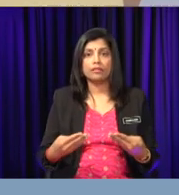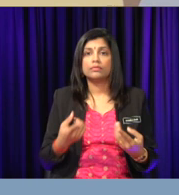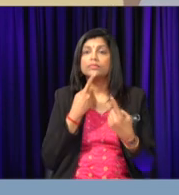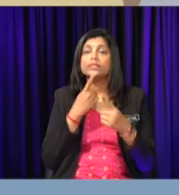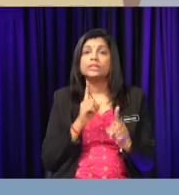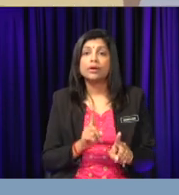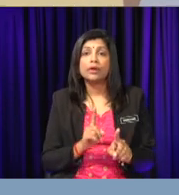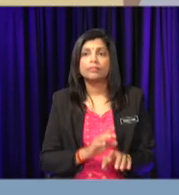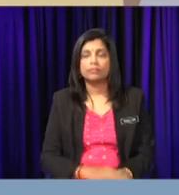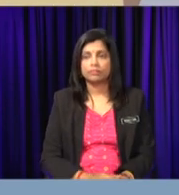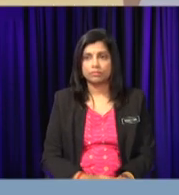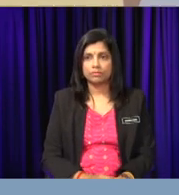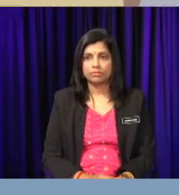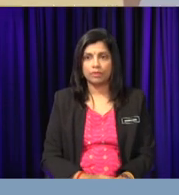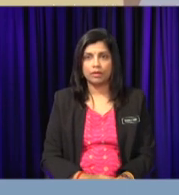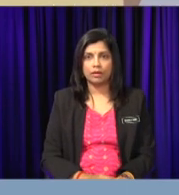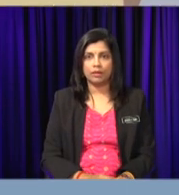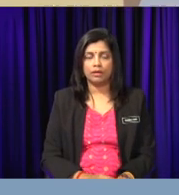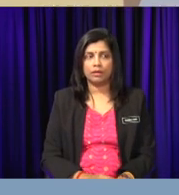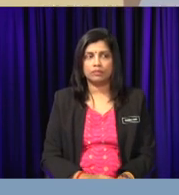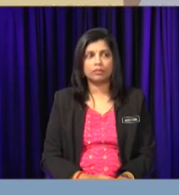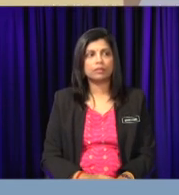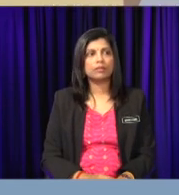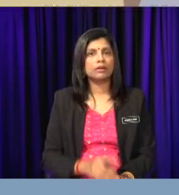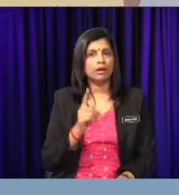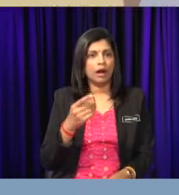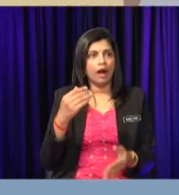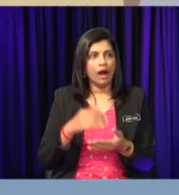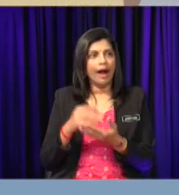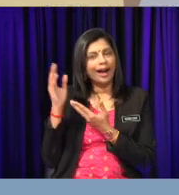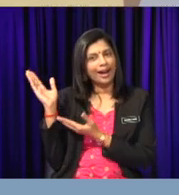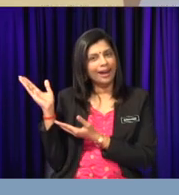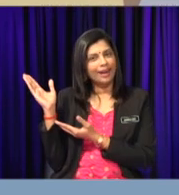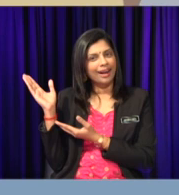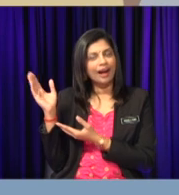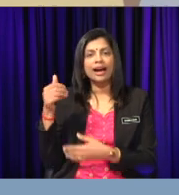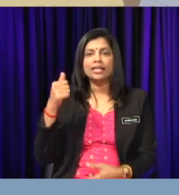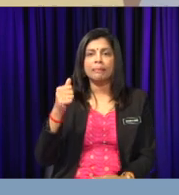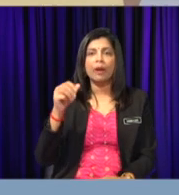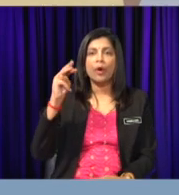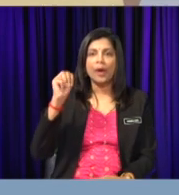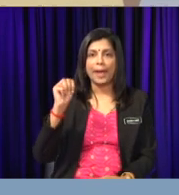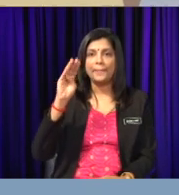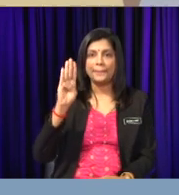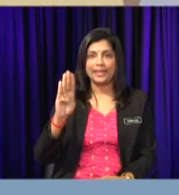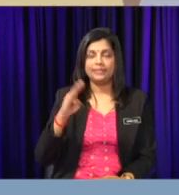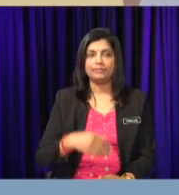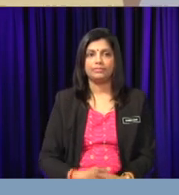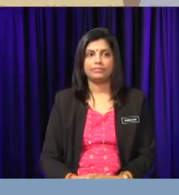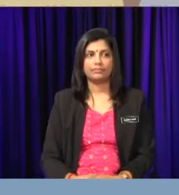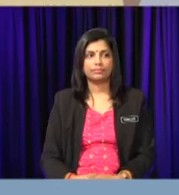untuk menyelesaikan permasalahan ini saya tidak perkenalkan satu lagi teknik yaitu teknik 10mb